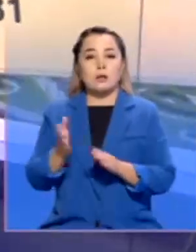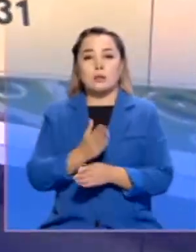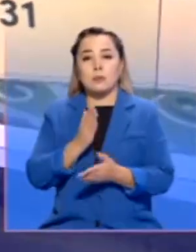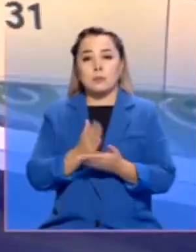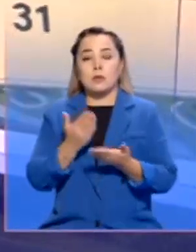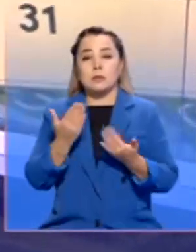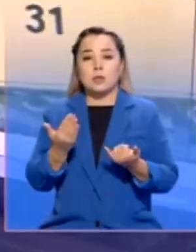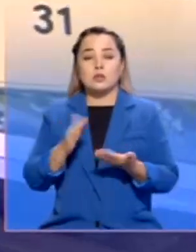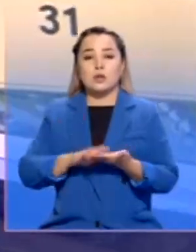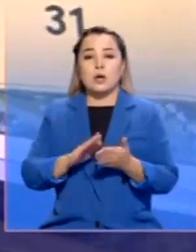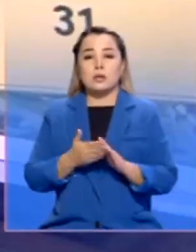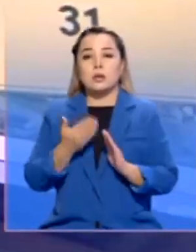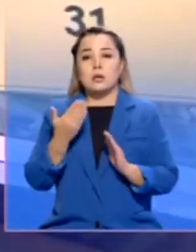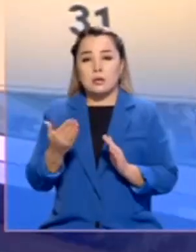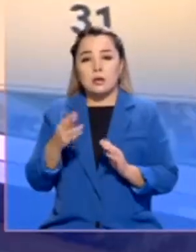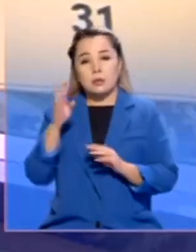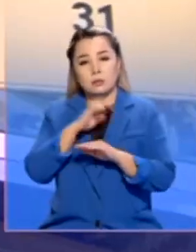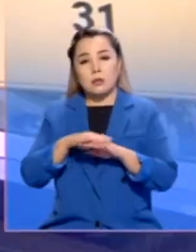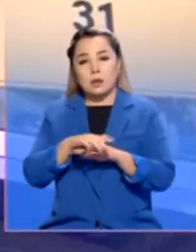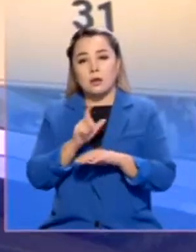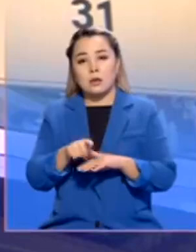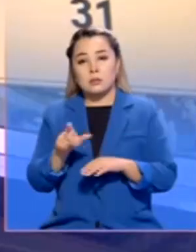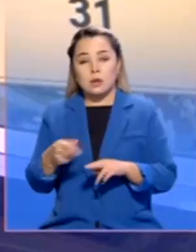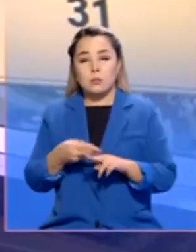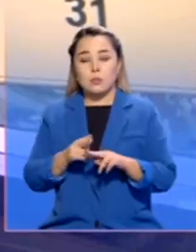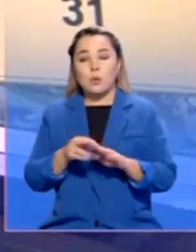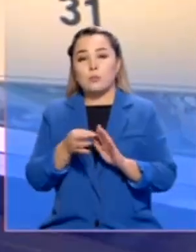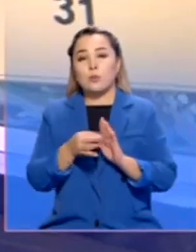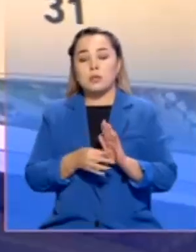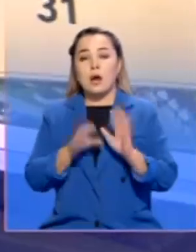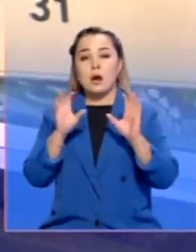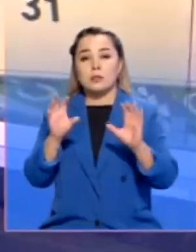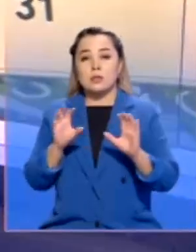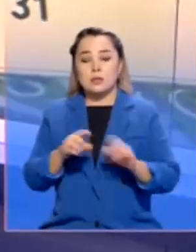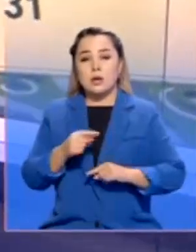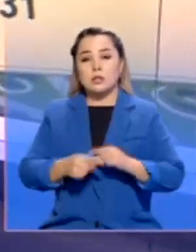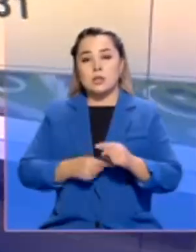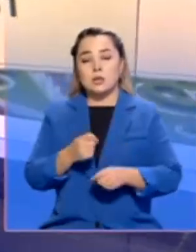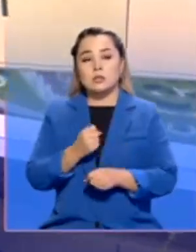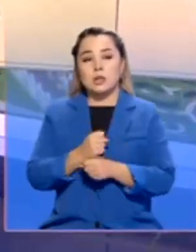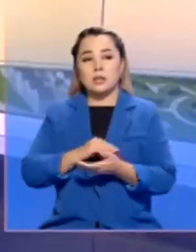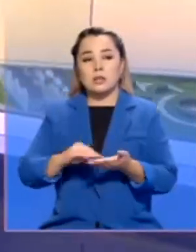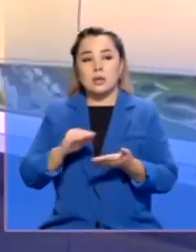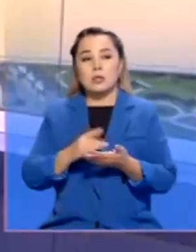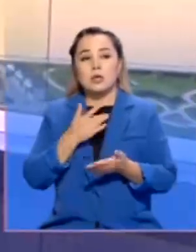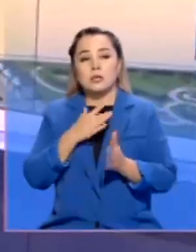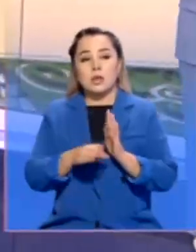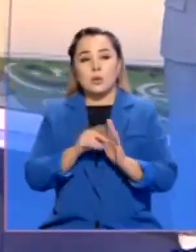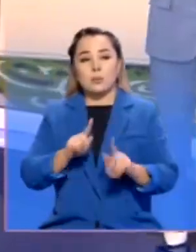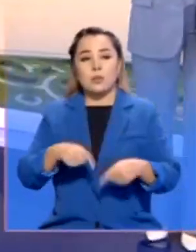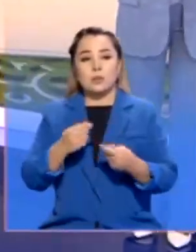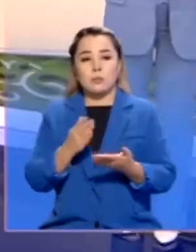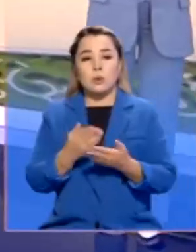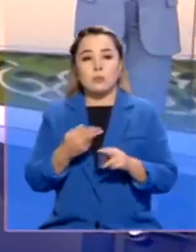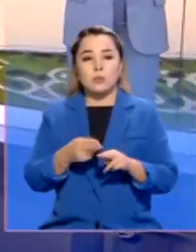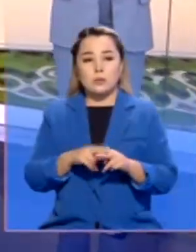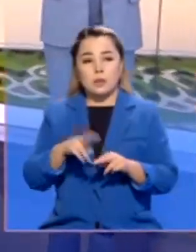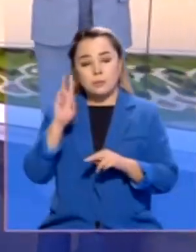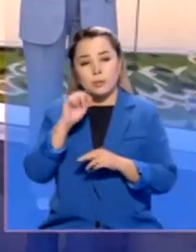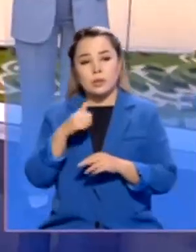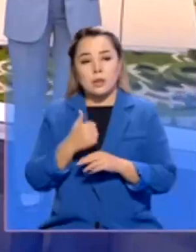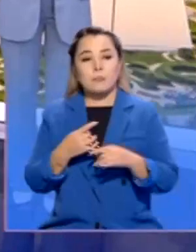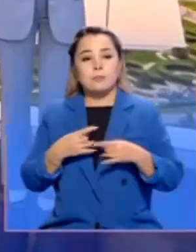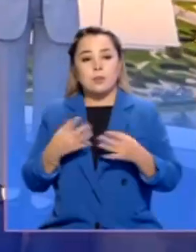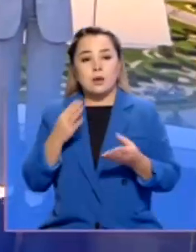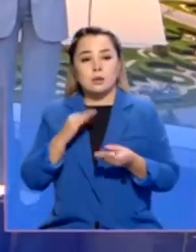тасталды. Бұл жағдайда ел халқы бұл пункттер ата заңнан шығарылуы тиіс деп дауыс берген ескерсек, бұл күнді мемлекеттік